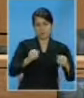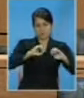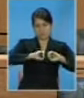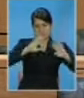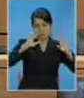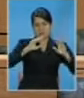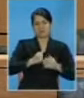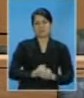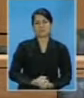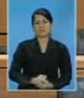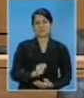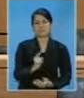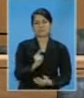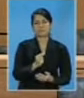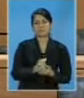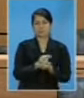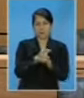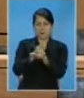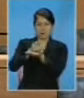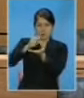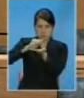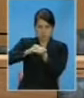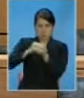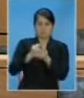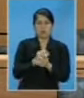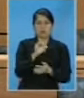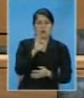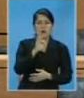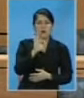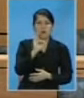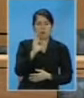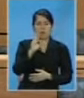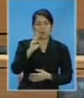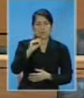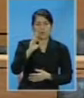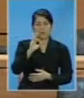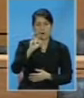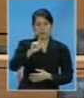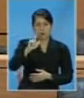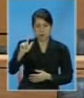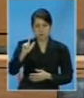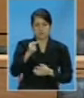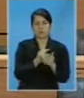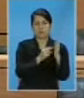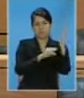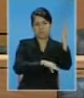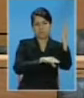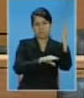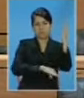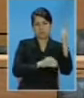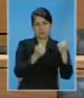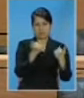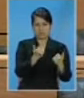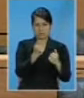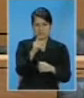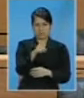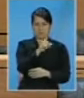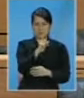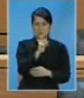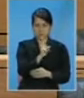ว่ากล้องวงจรปิด969ล้านในจังหวัดชายแดนภาคใต้สอน่าจะมี